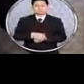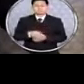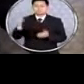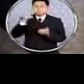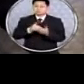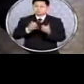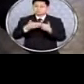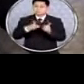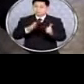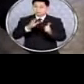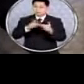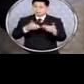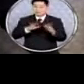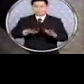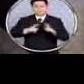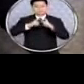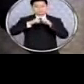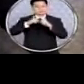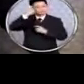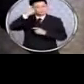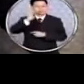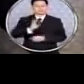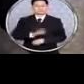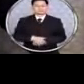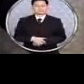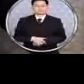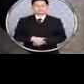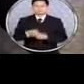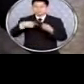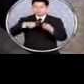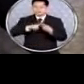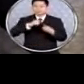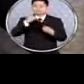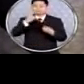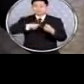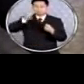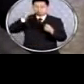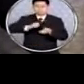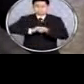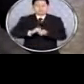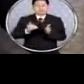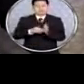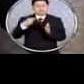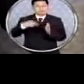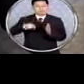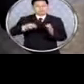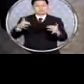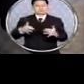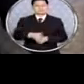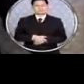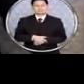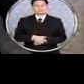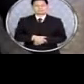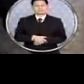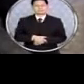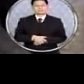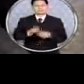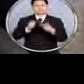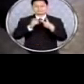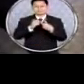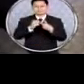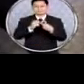不特赦，不是在现在必须要思考的问题，必须要在案件审理完成之后才有所谓特赦的问题。那么